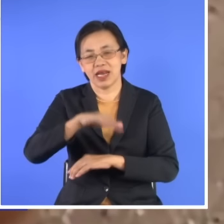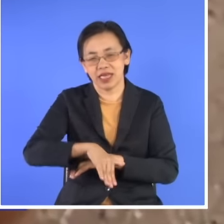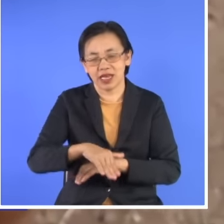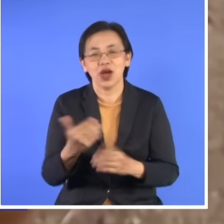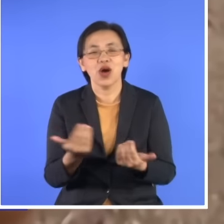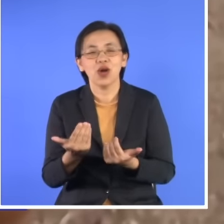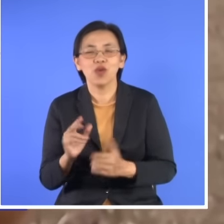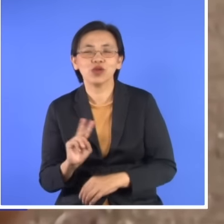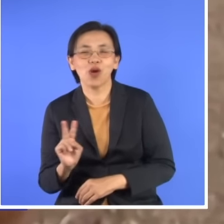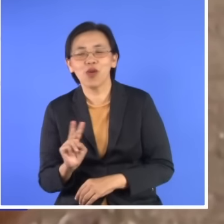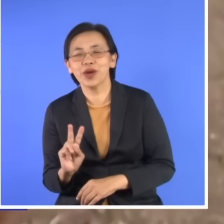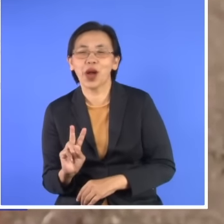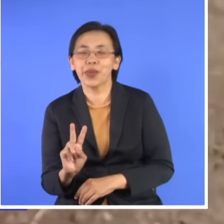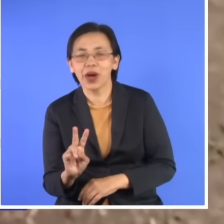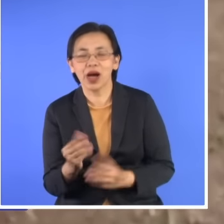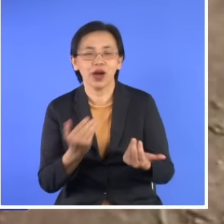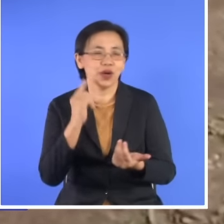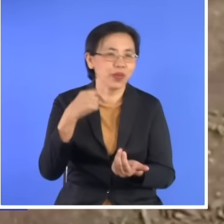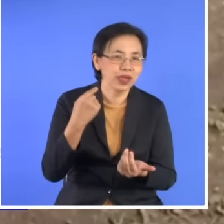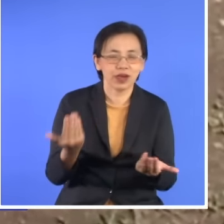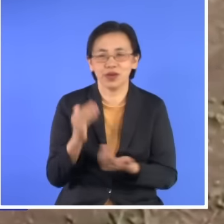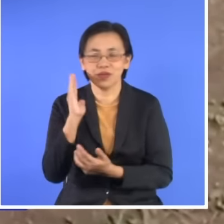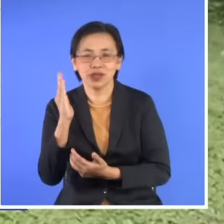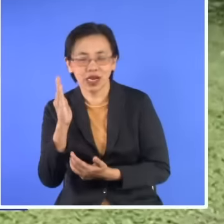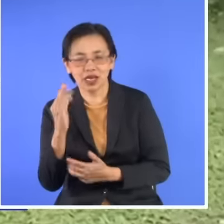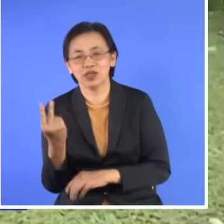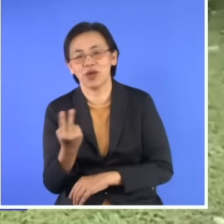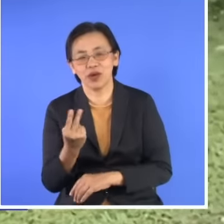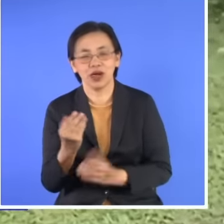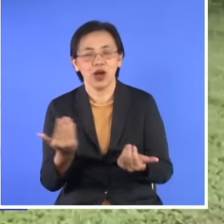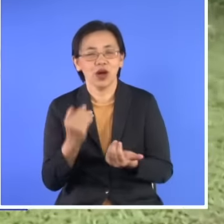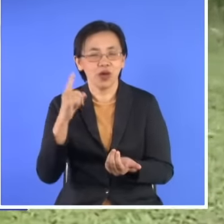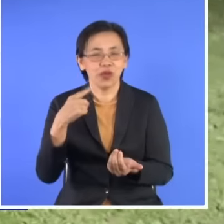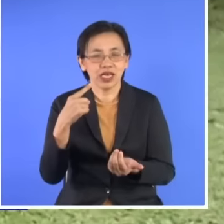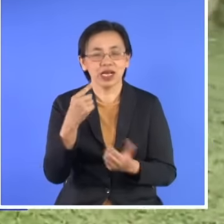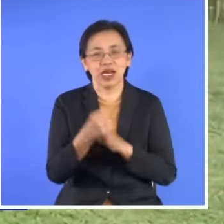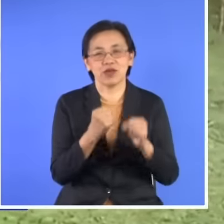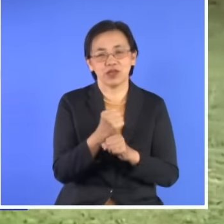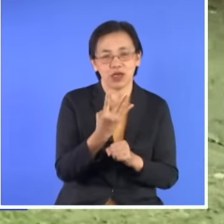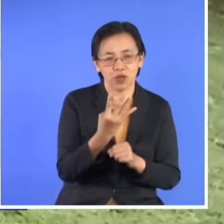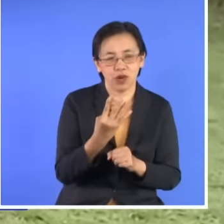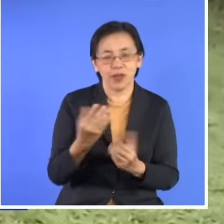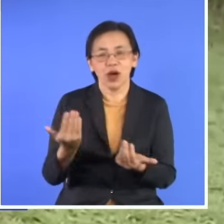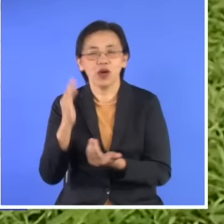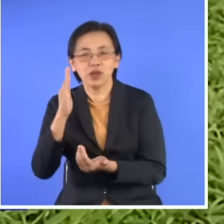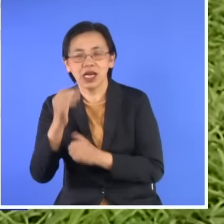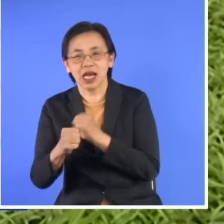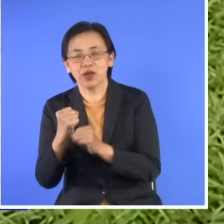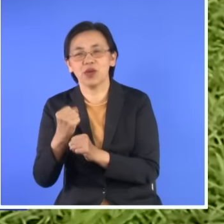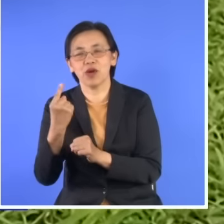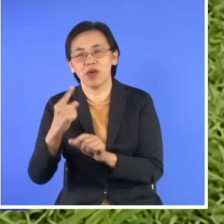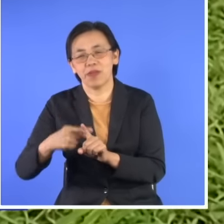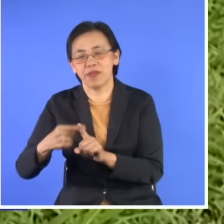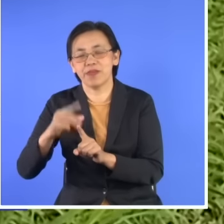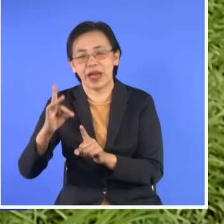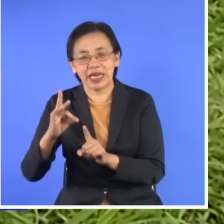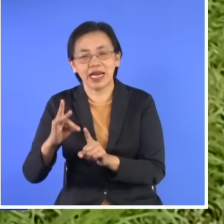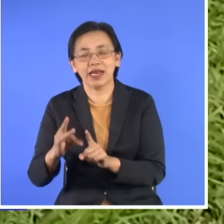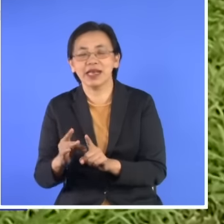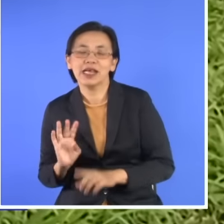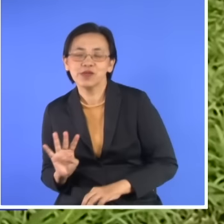ลูก 2คนนะครับมีลูกสาวกับลูกชายนะครับลูกสาว 4ขวบอ่าลูกชายเนี่ยขวบ 8เดือนไปเที่ยวพักผ่อนที่สนามเด็ก